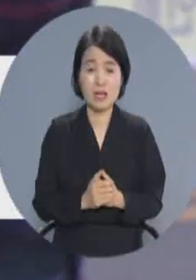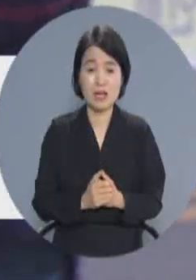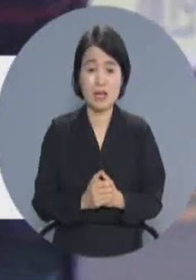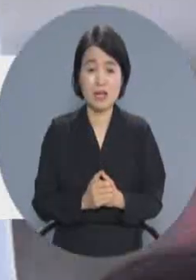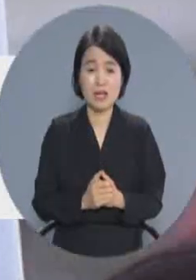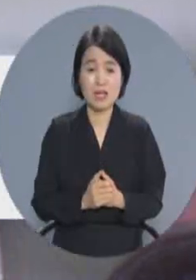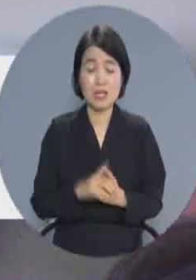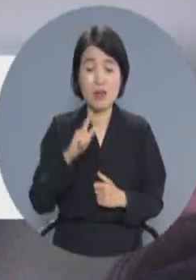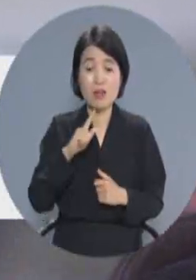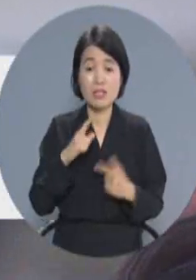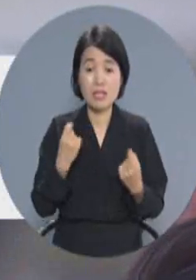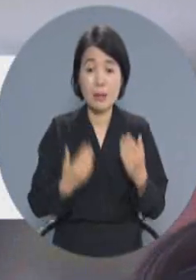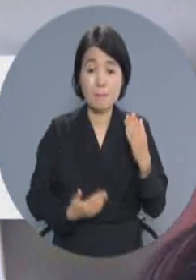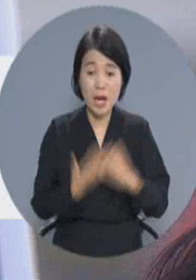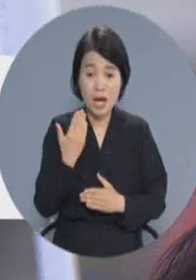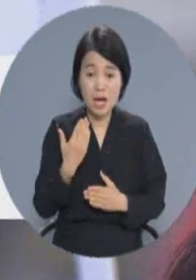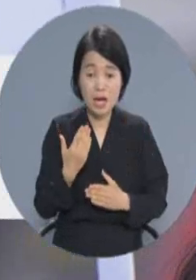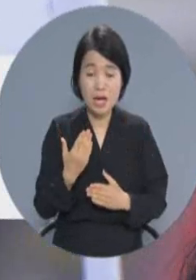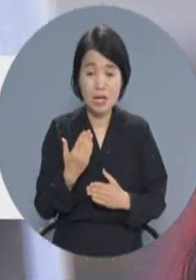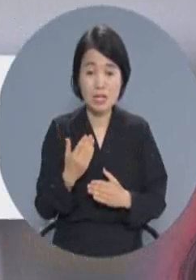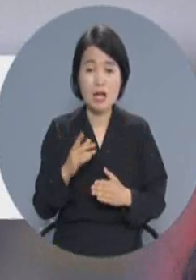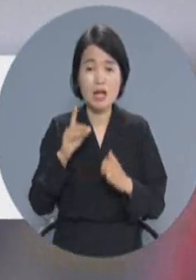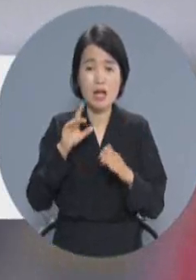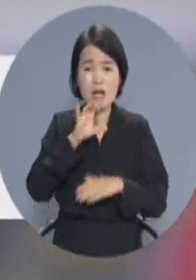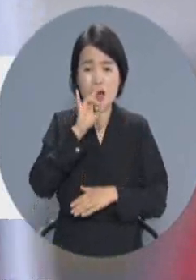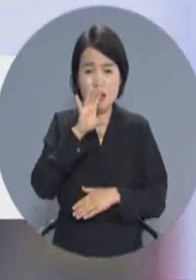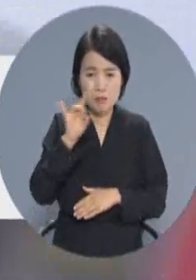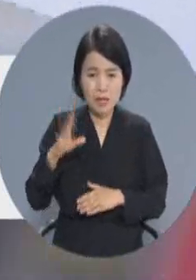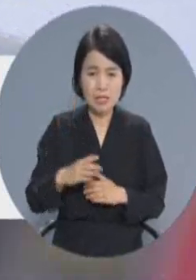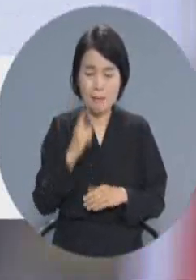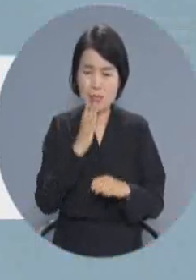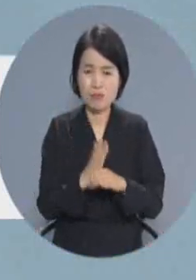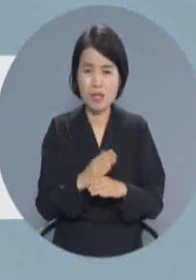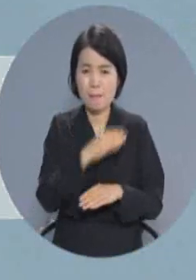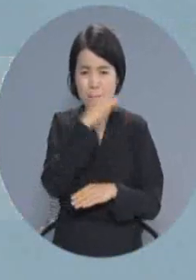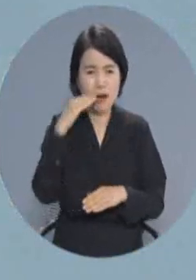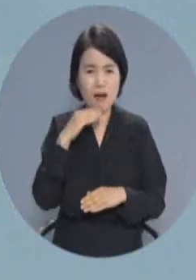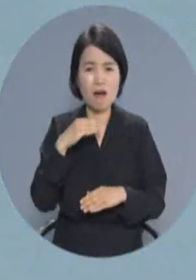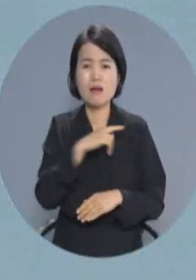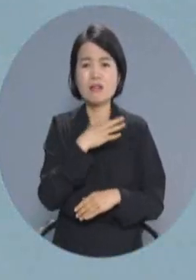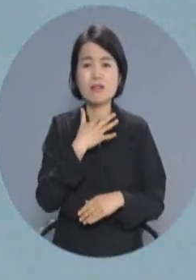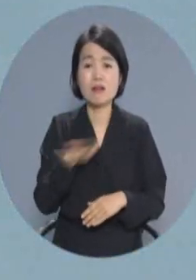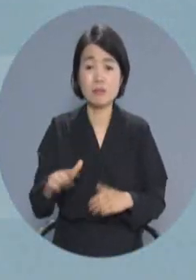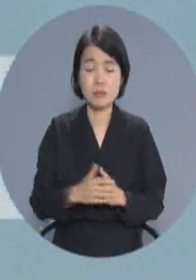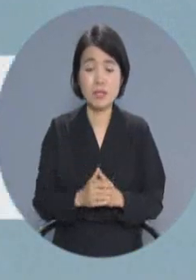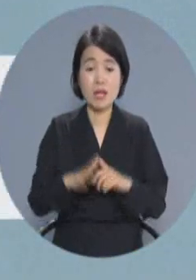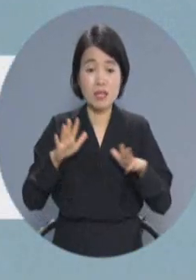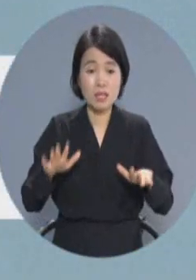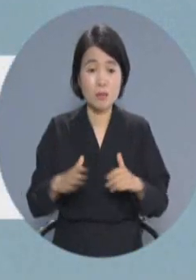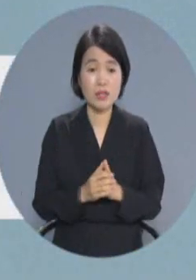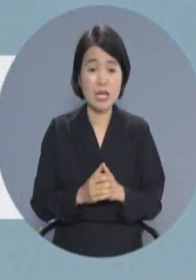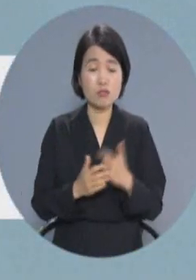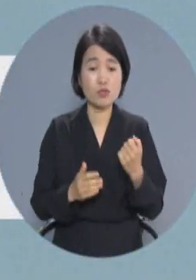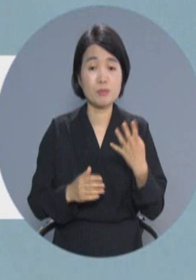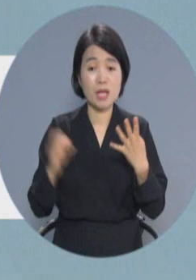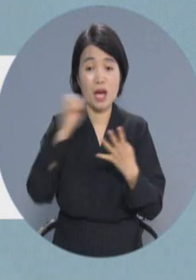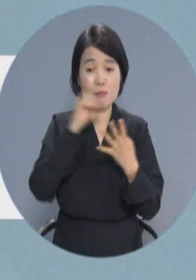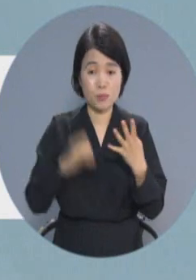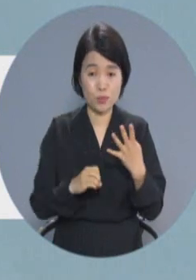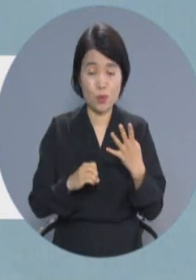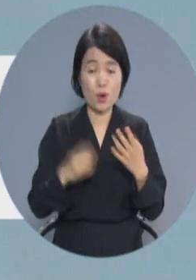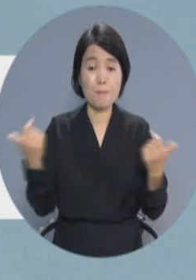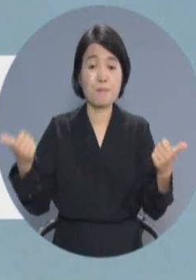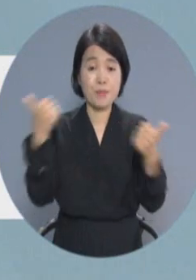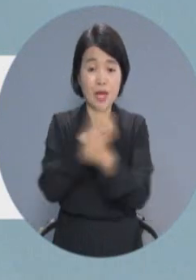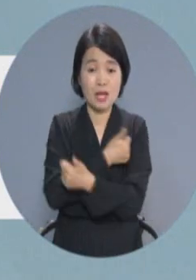됩니다. 이런 일이 벌어질 때마다 민주당이 제대로 간 적이 별로 없습니다. 이번에 저희가 64%를 교체를